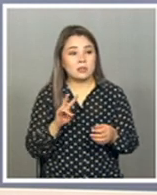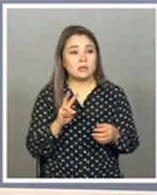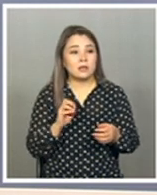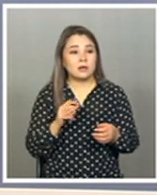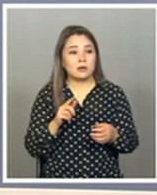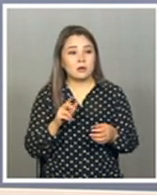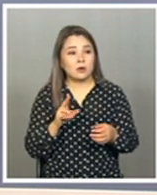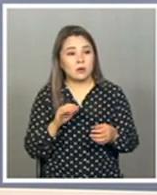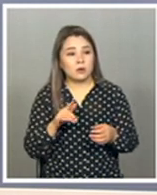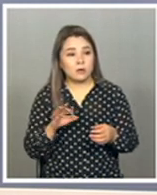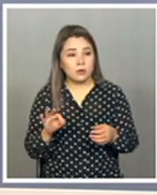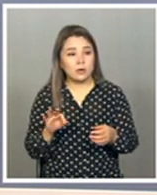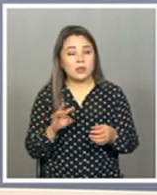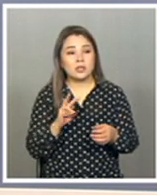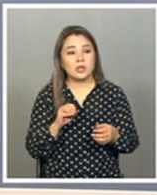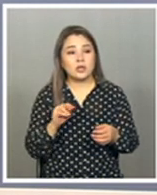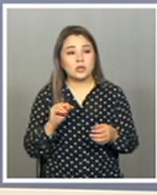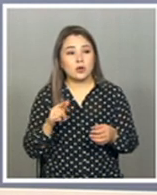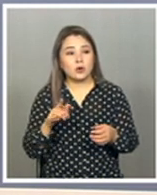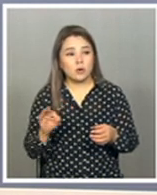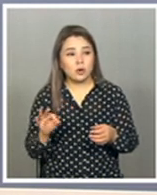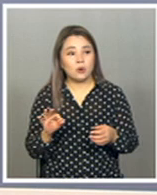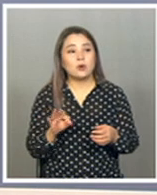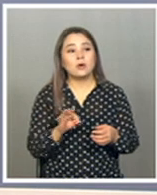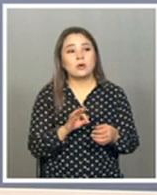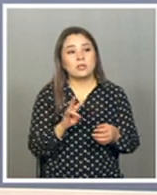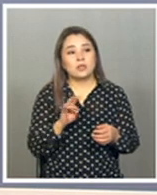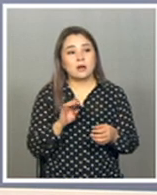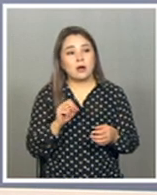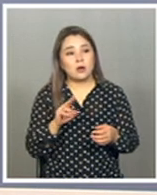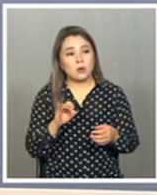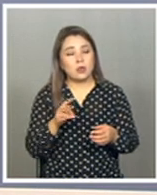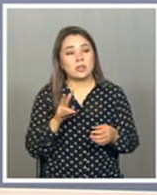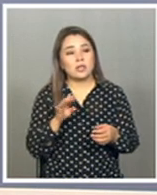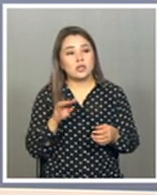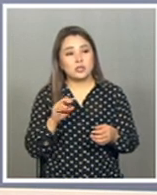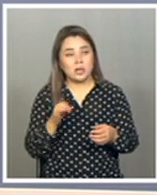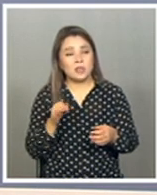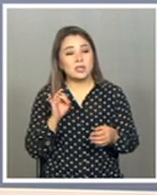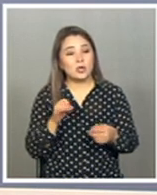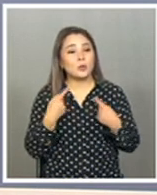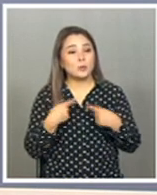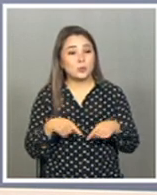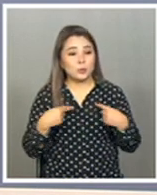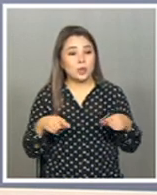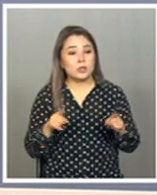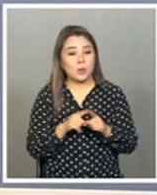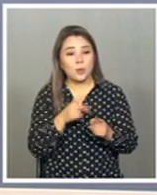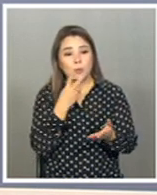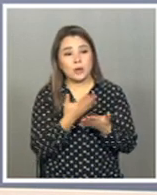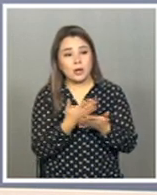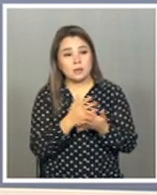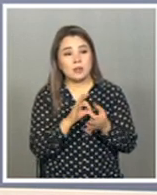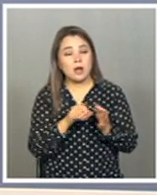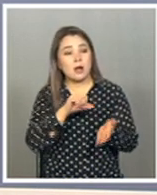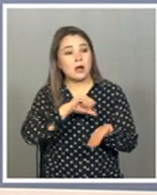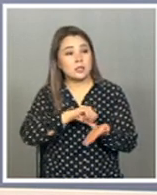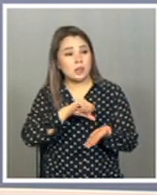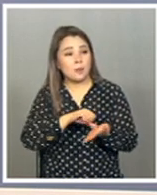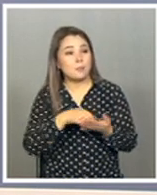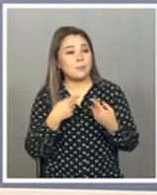«некого», «нечего», «никакой», «ничей» и другие указывают на отсутствие